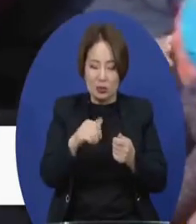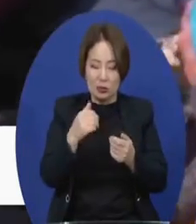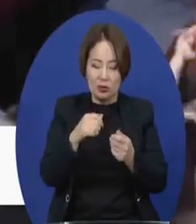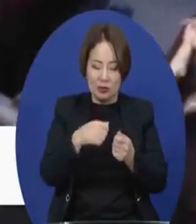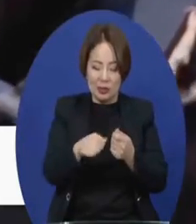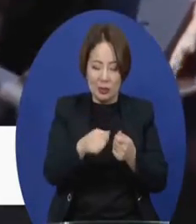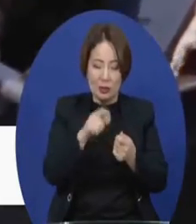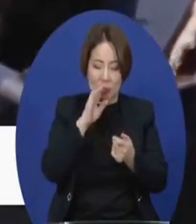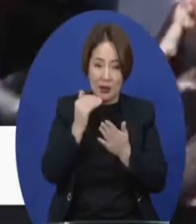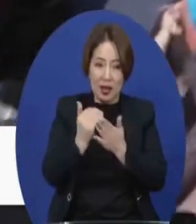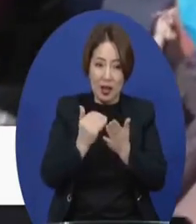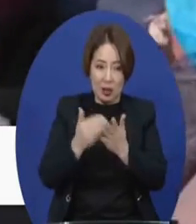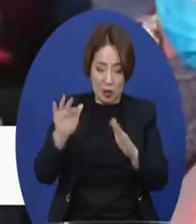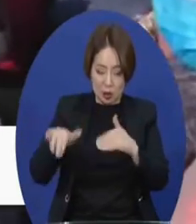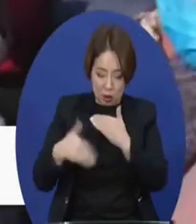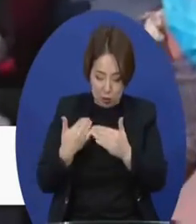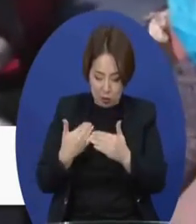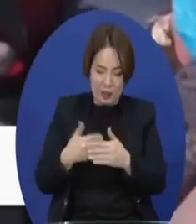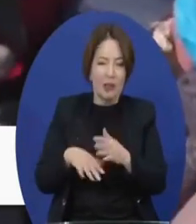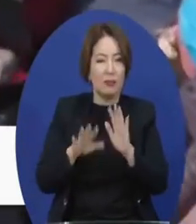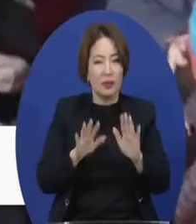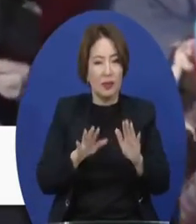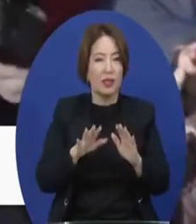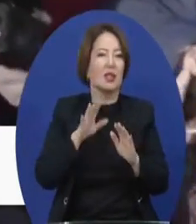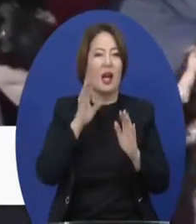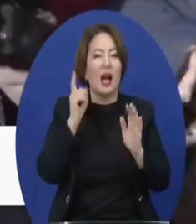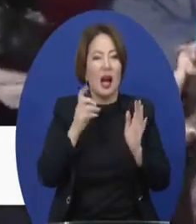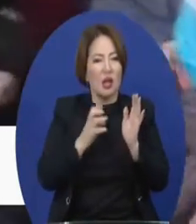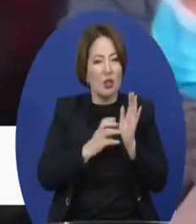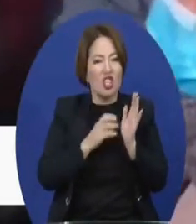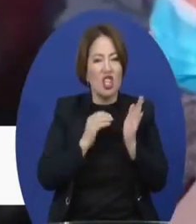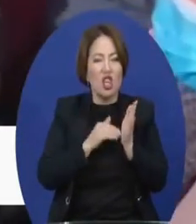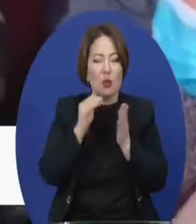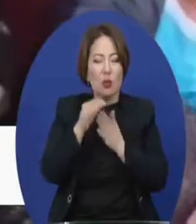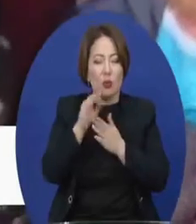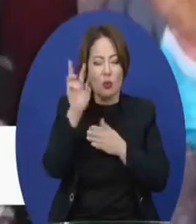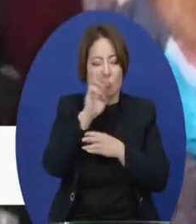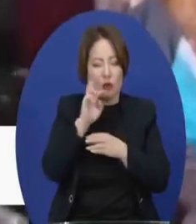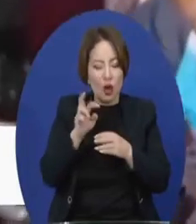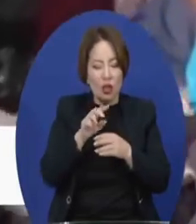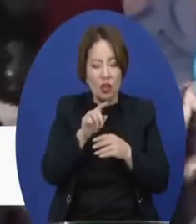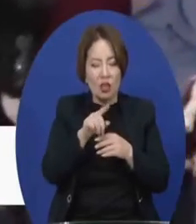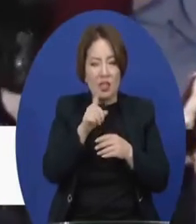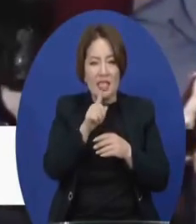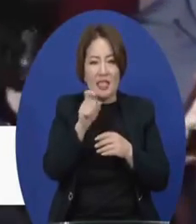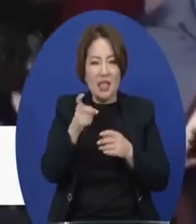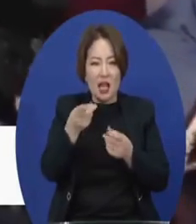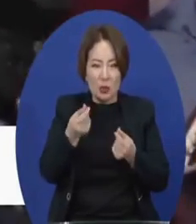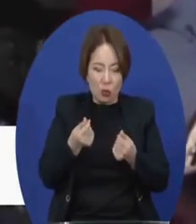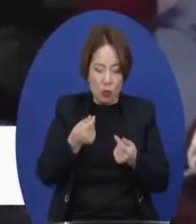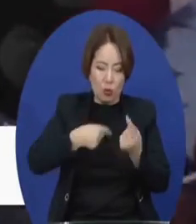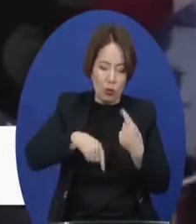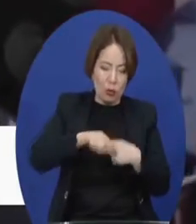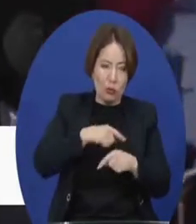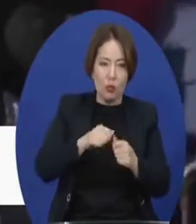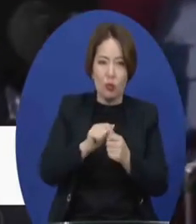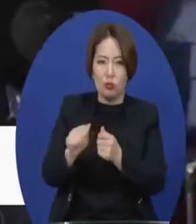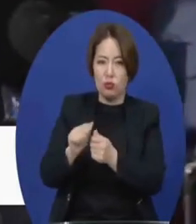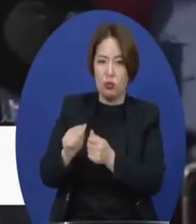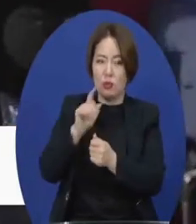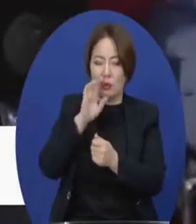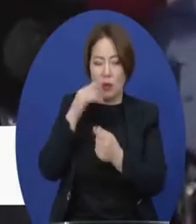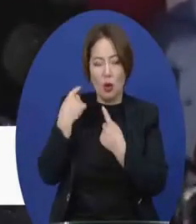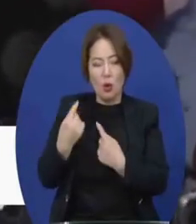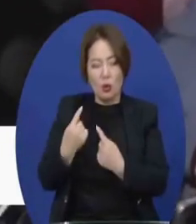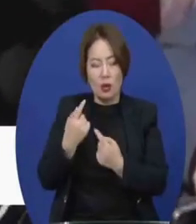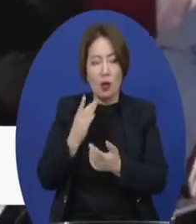байгаа. За бид бас цаана нь 19 тэрбум Америк доллар зээлийн иргэн төлөлд бусад хөрөнгө оруулалтаа нөхөх нэ гэдэг хүлээлттэй